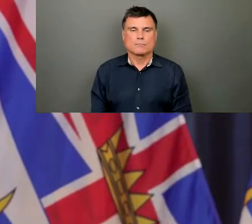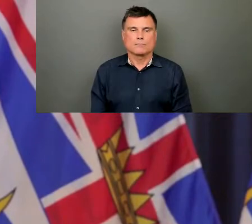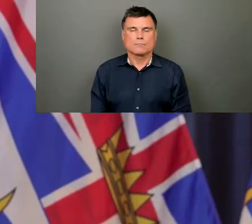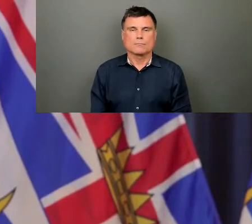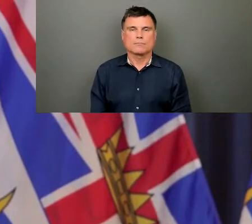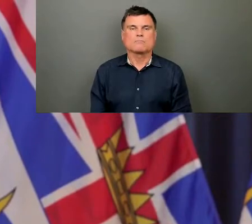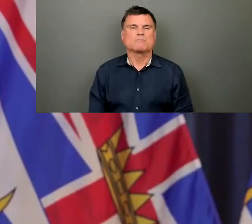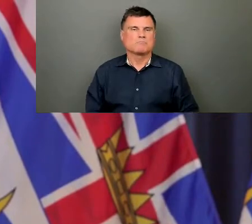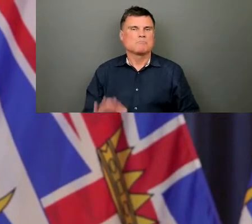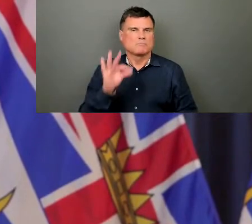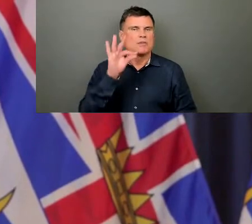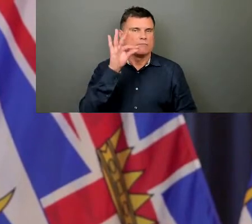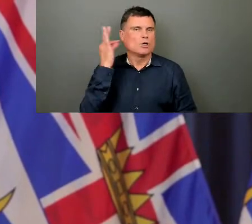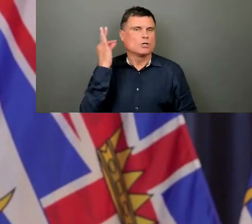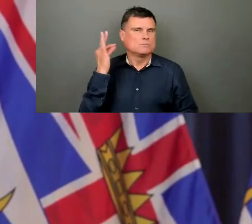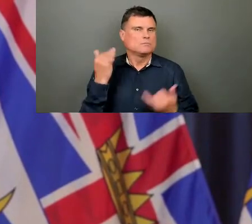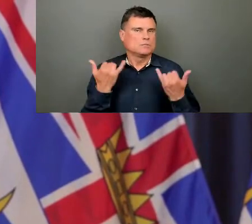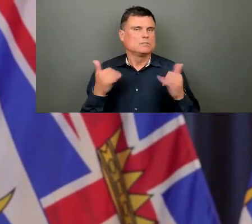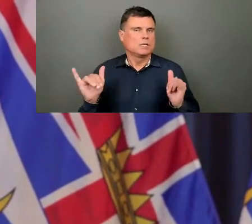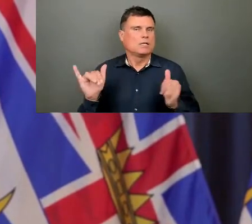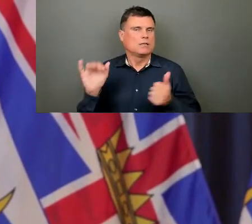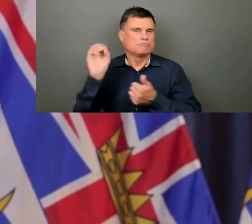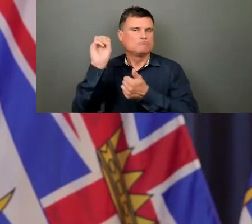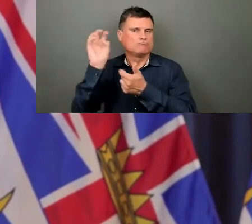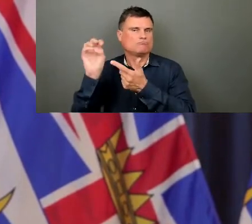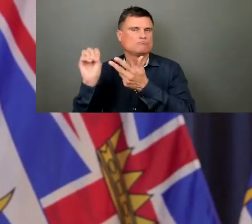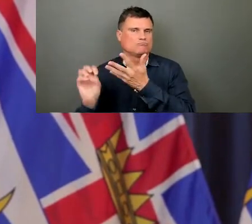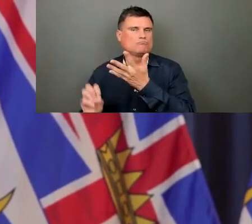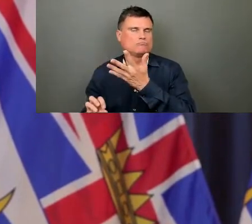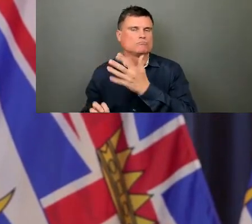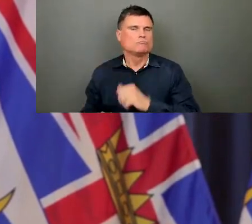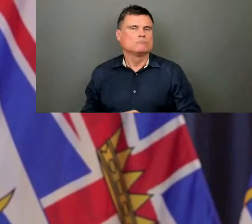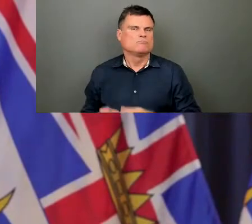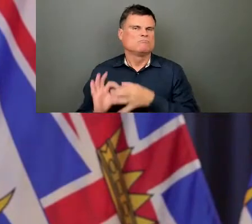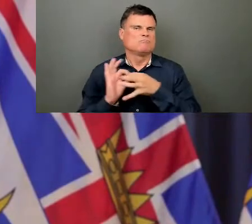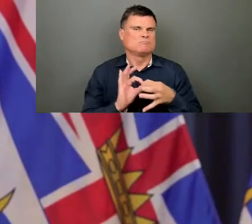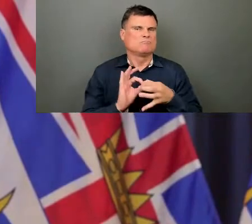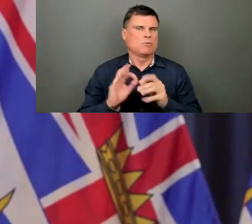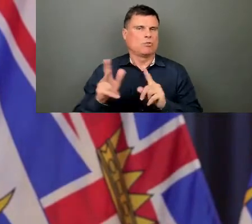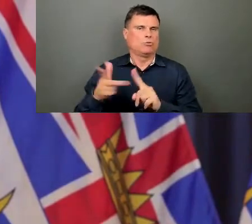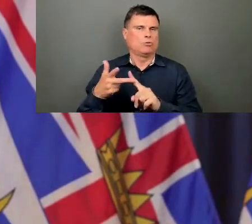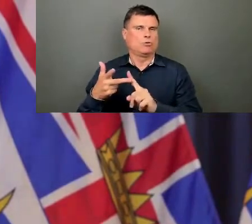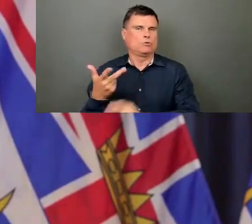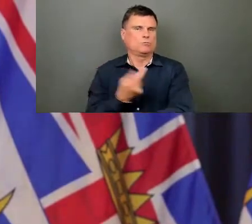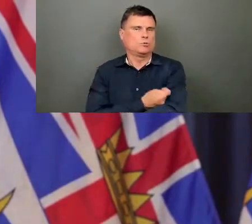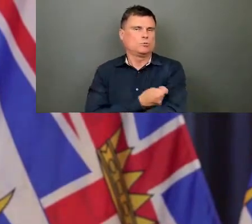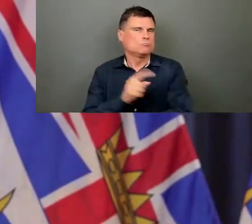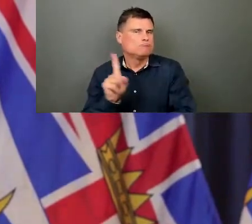tout aussi que d'autres juridictions. Merci beaucoup. Thank you very much. See you soon.